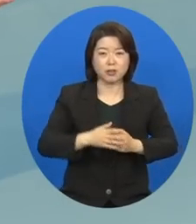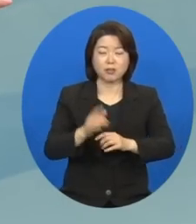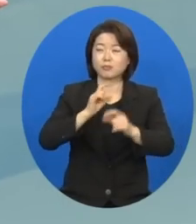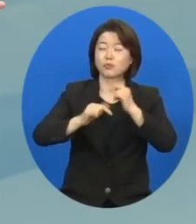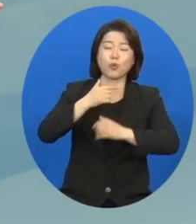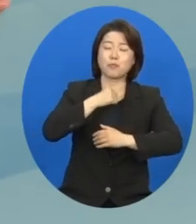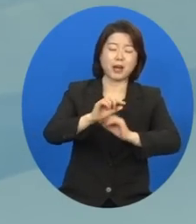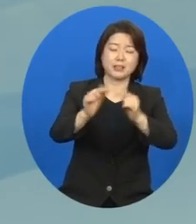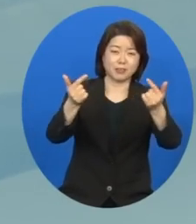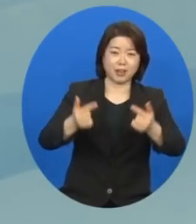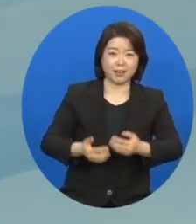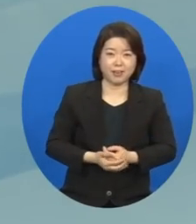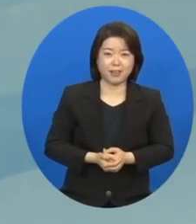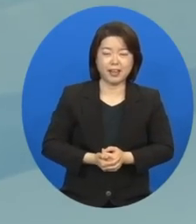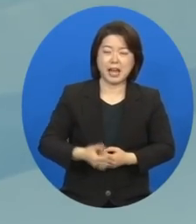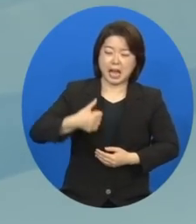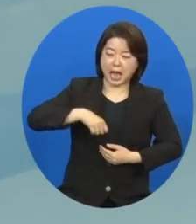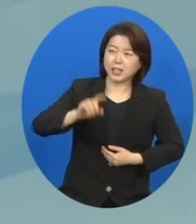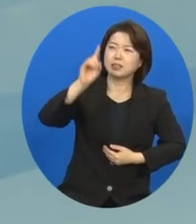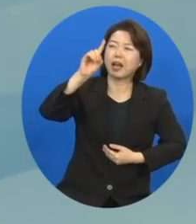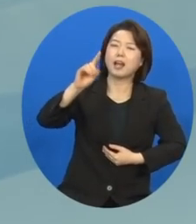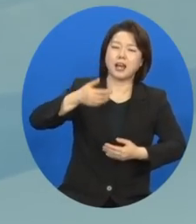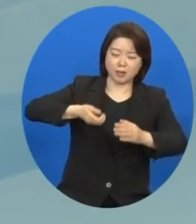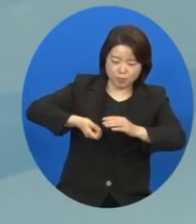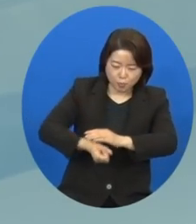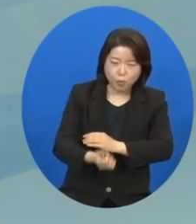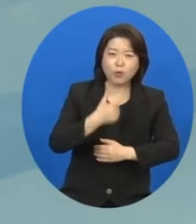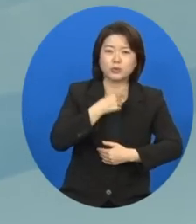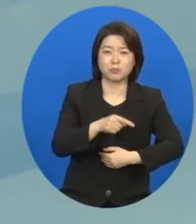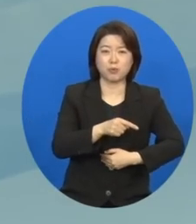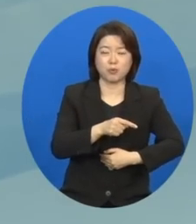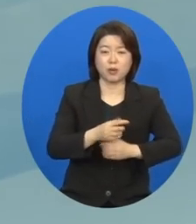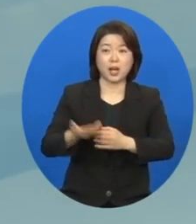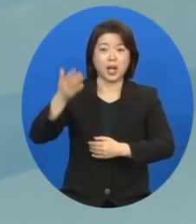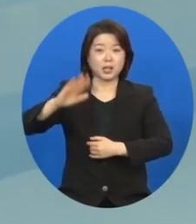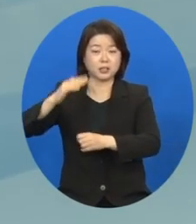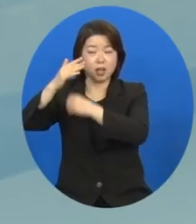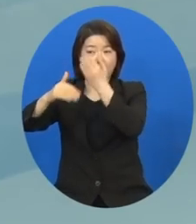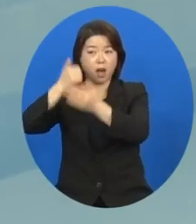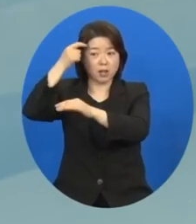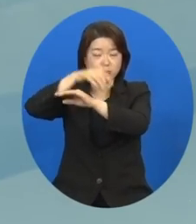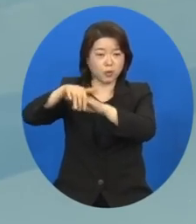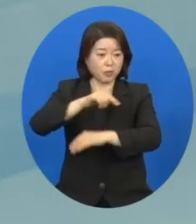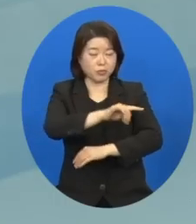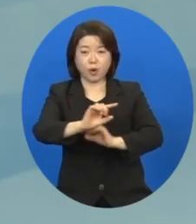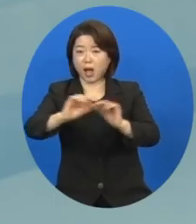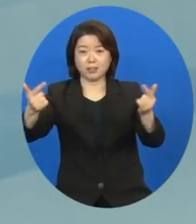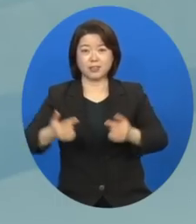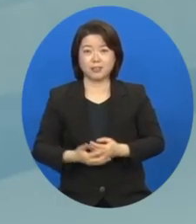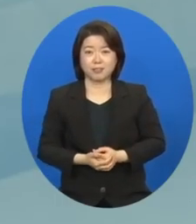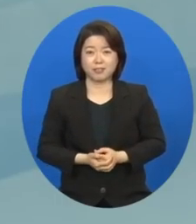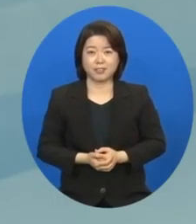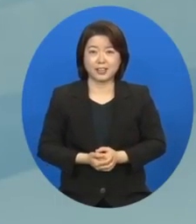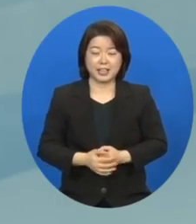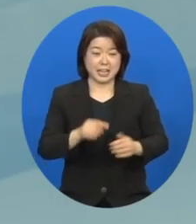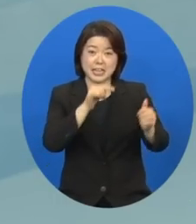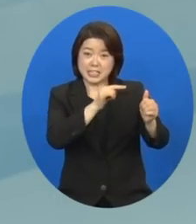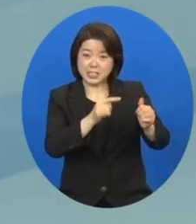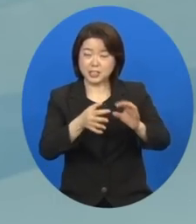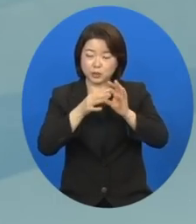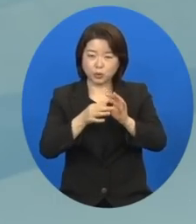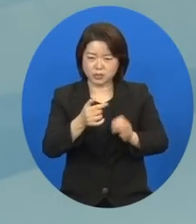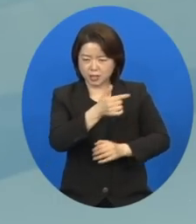것도 없어요. 그냥 자식 하나 낳겠다는 것이죠. 그런데 하나님의 계획은 그게 아닙니다. 그를 통해서